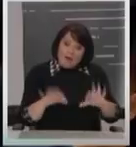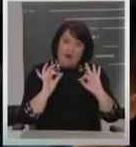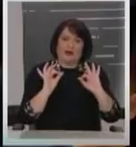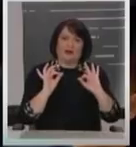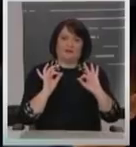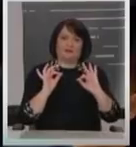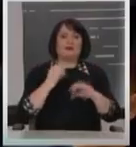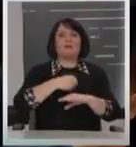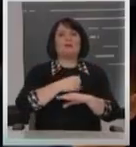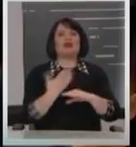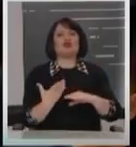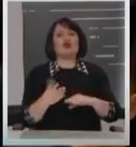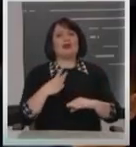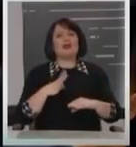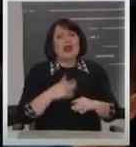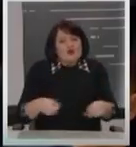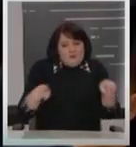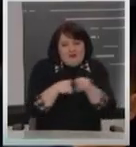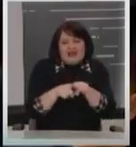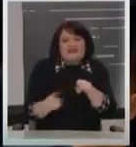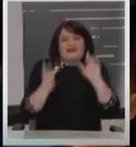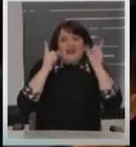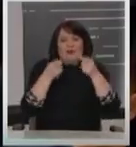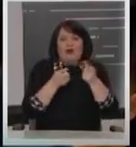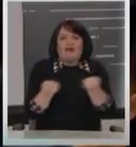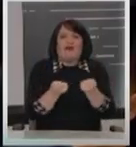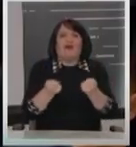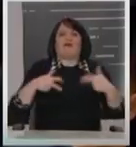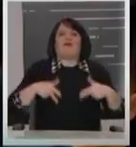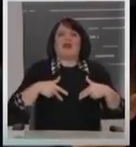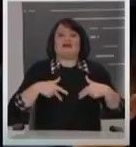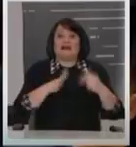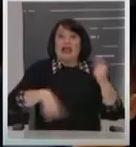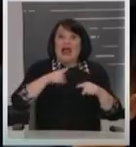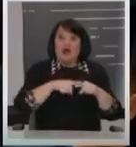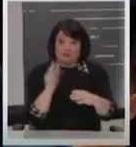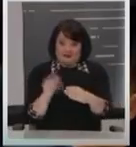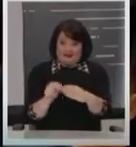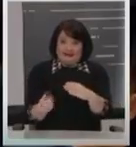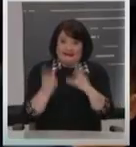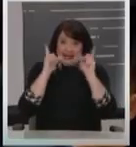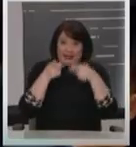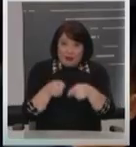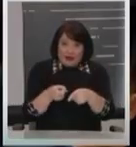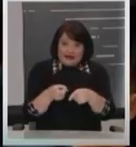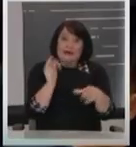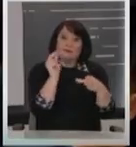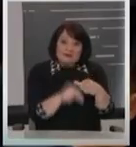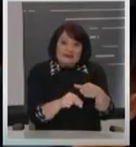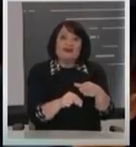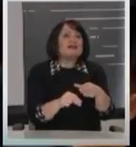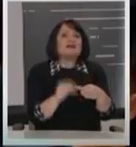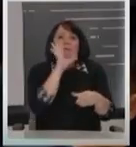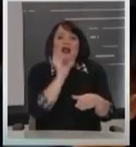οποίο φιλοδοξούν να κυβερνήσουν. Και έτσι να ξέρει ο ελληνικός λαός ότι όποιος ψηφίζει Νέα Δημοκρατία ψηφίζει κατ'